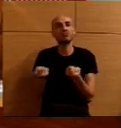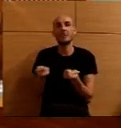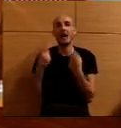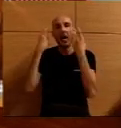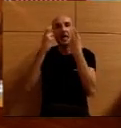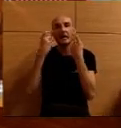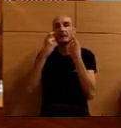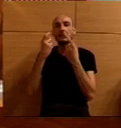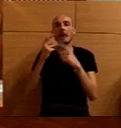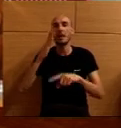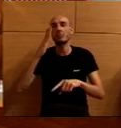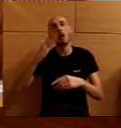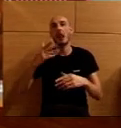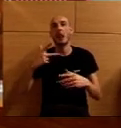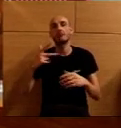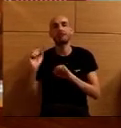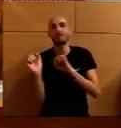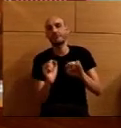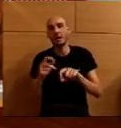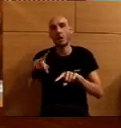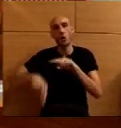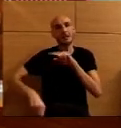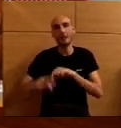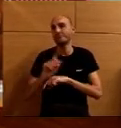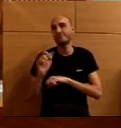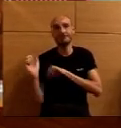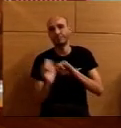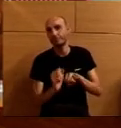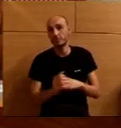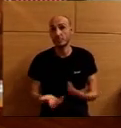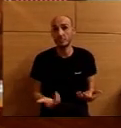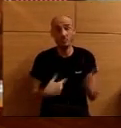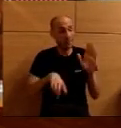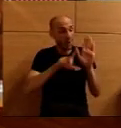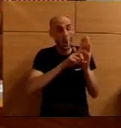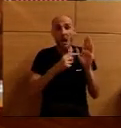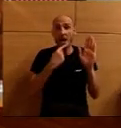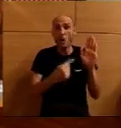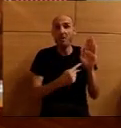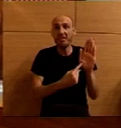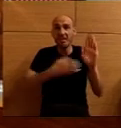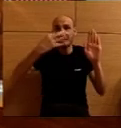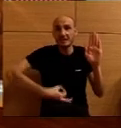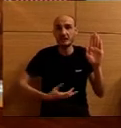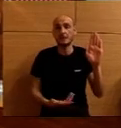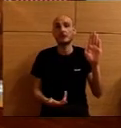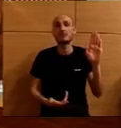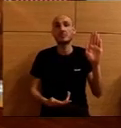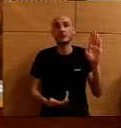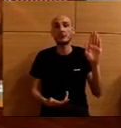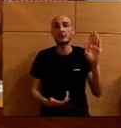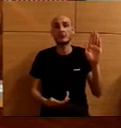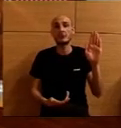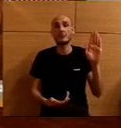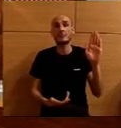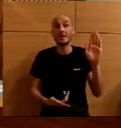el tall. Això que diu aquesta llei, aquest text textual, aquest paràgraf fou recorregut per